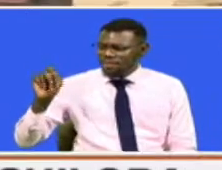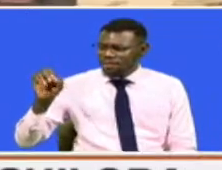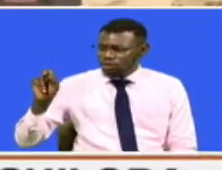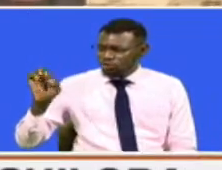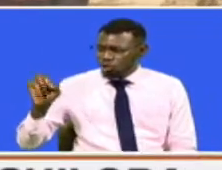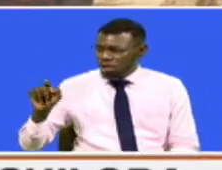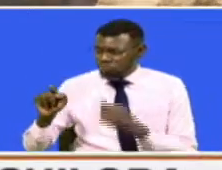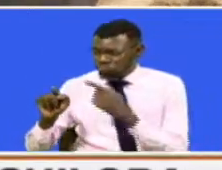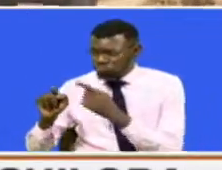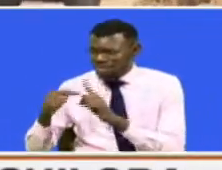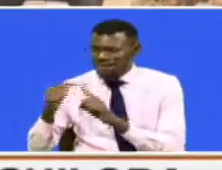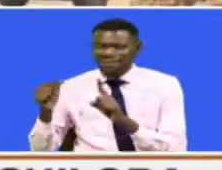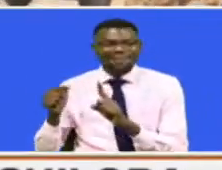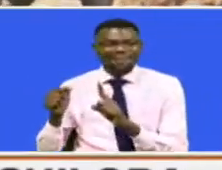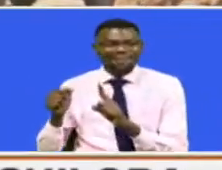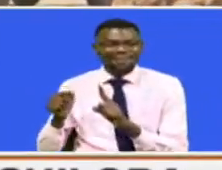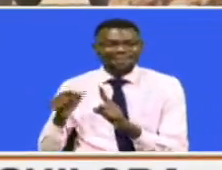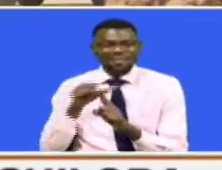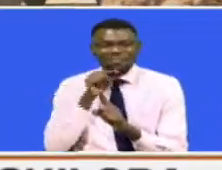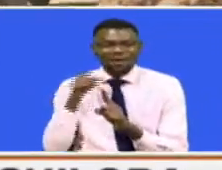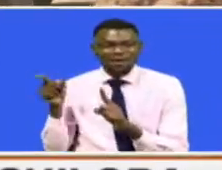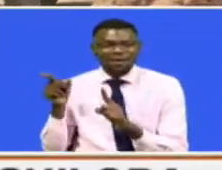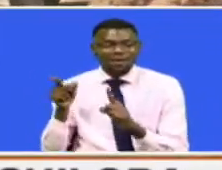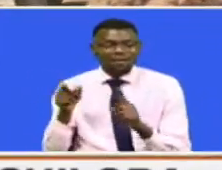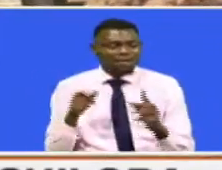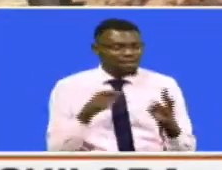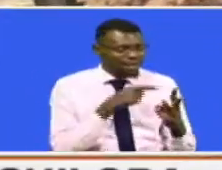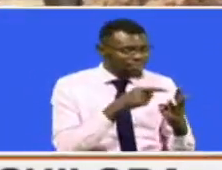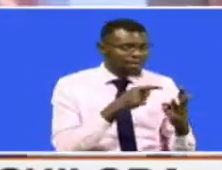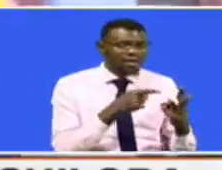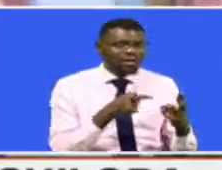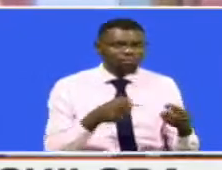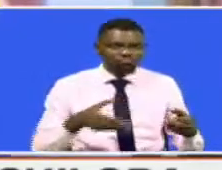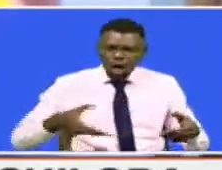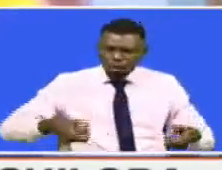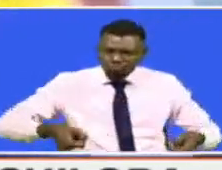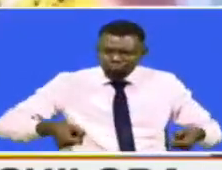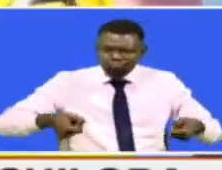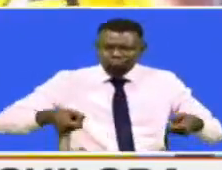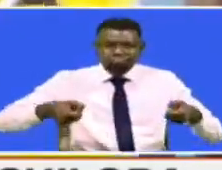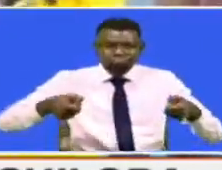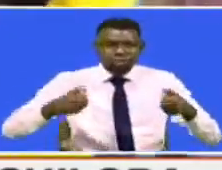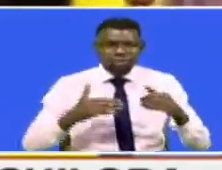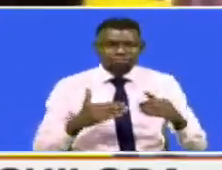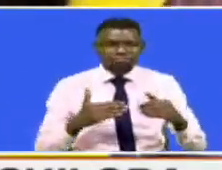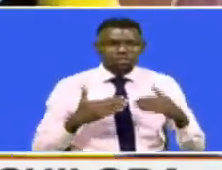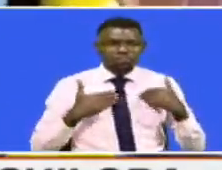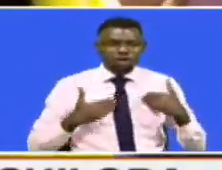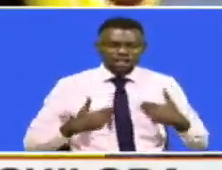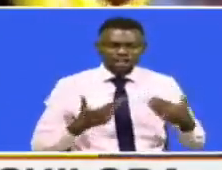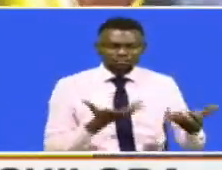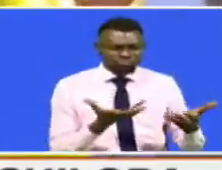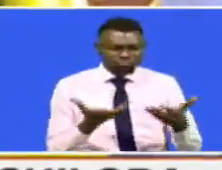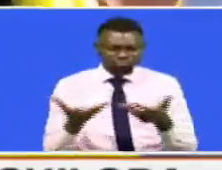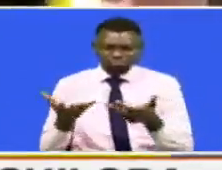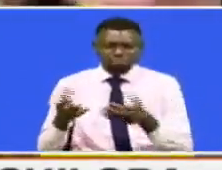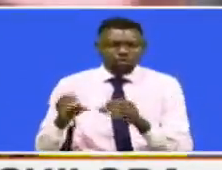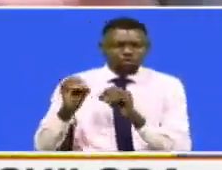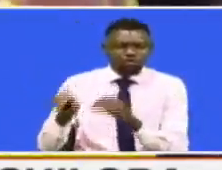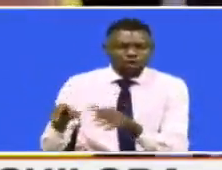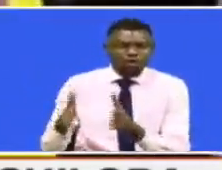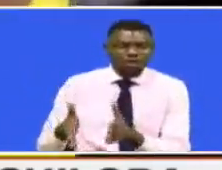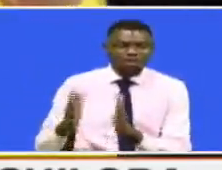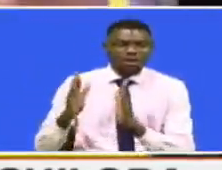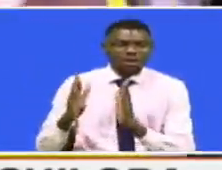na inaaminika walisaidia katika kulibeba sanduku lililokuwa na mwili wa Chiloba hadi garini. Afisa mkuu